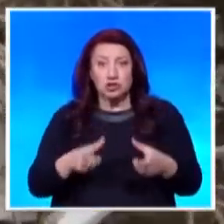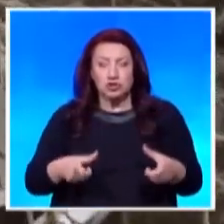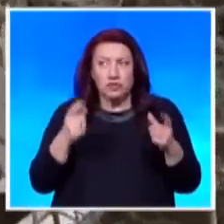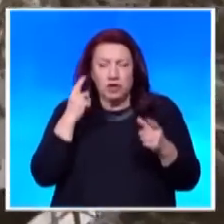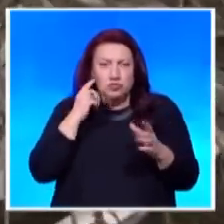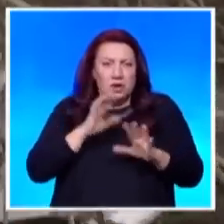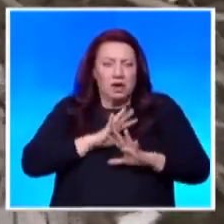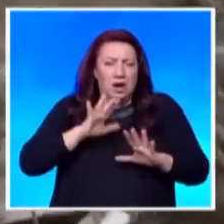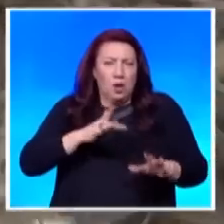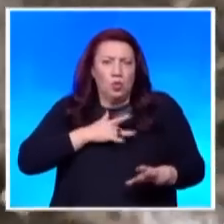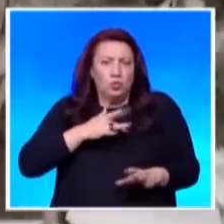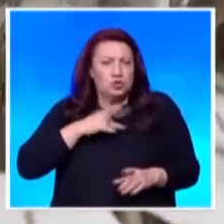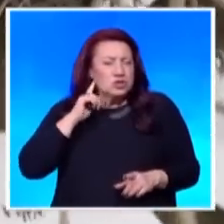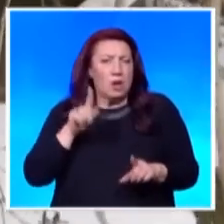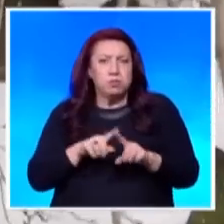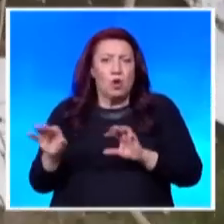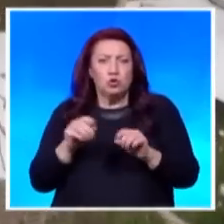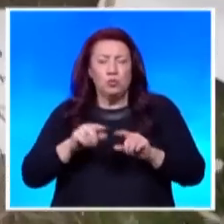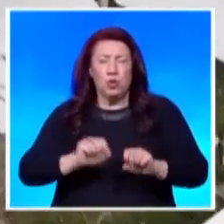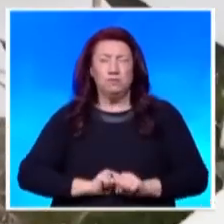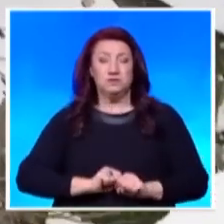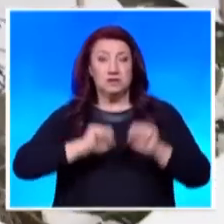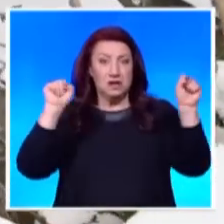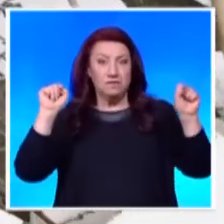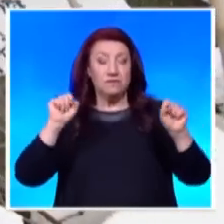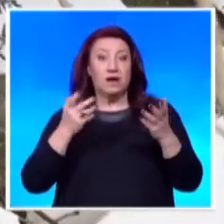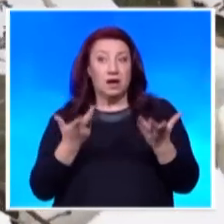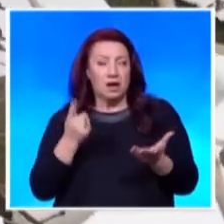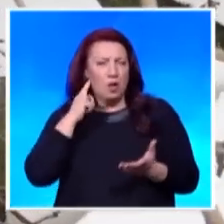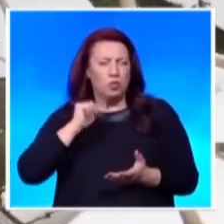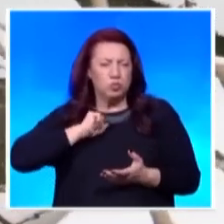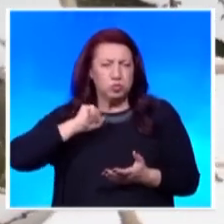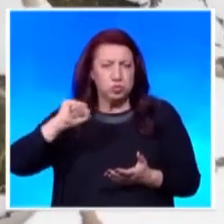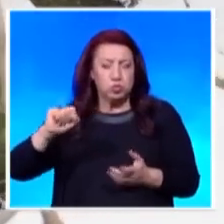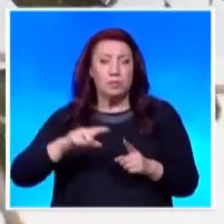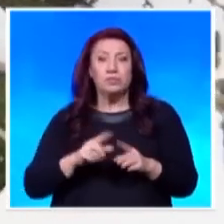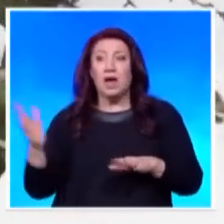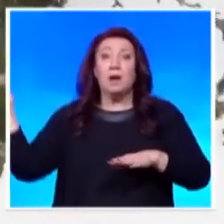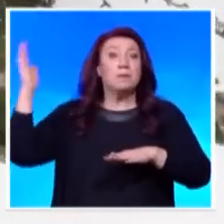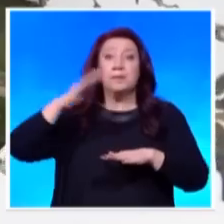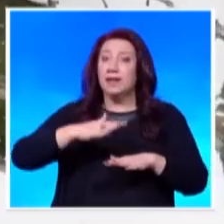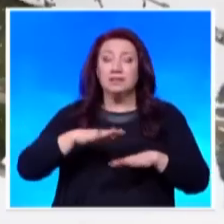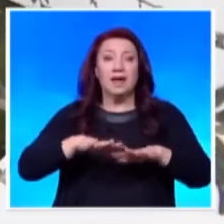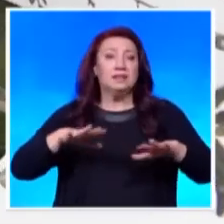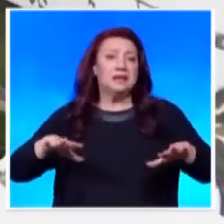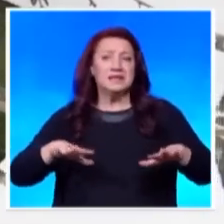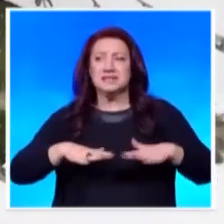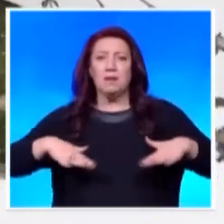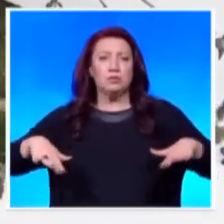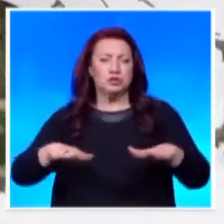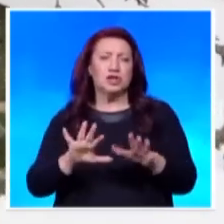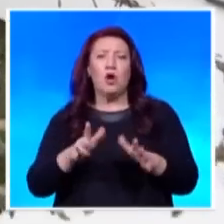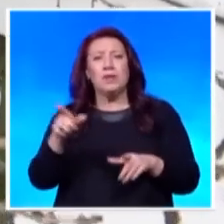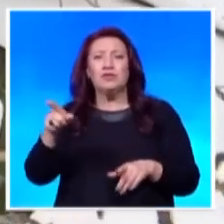грохот като от взрив. Стоварила се върху детска площадка, на която обикновено в следобедните часове играят дечица от